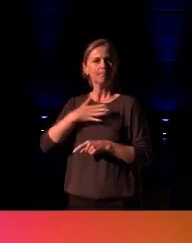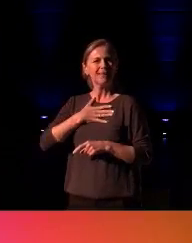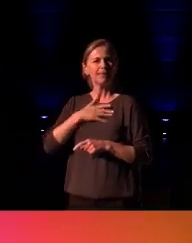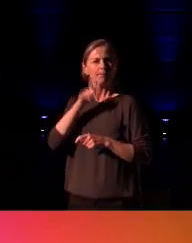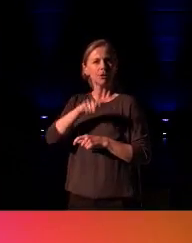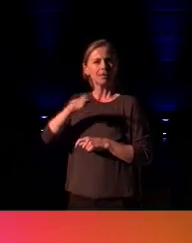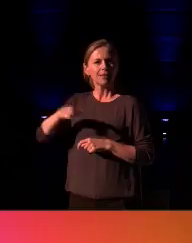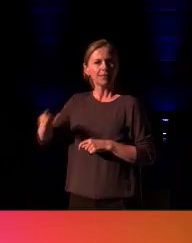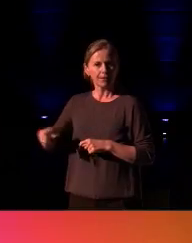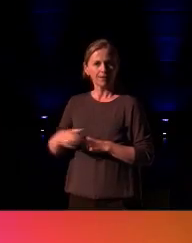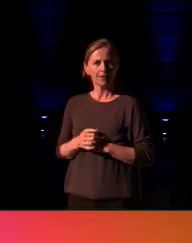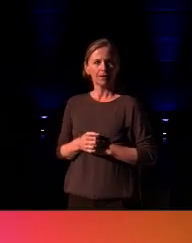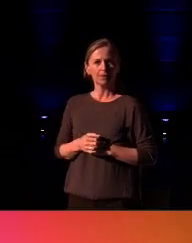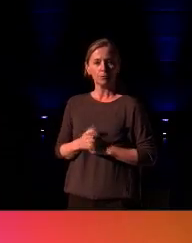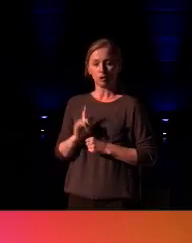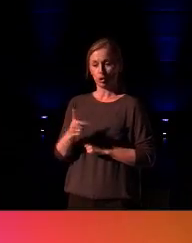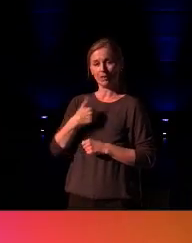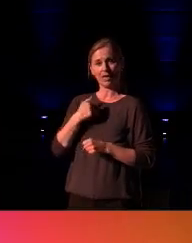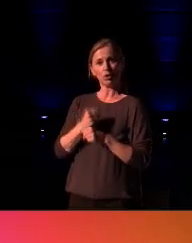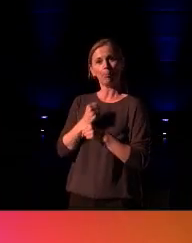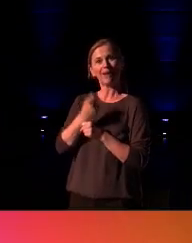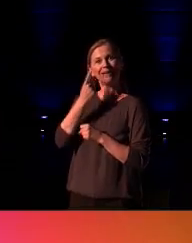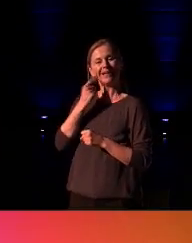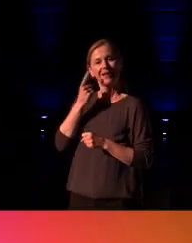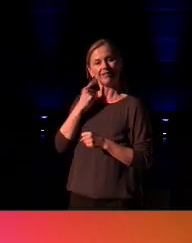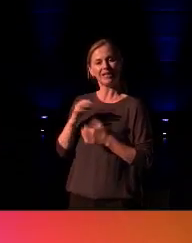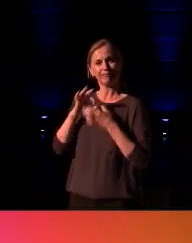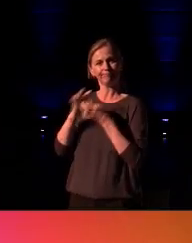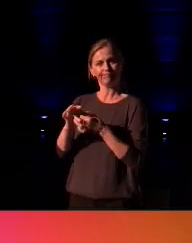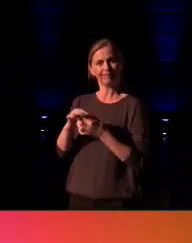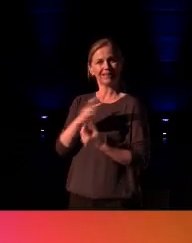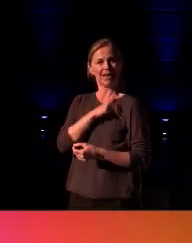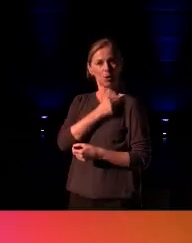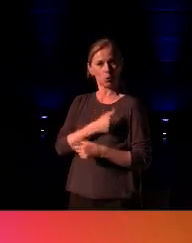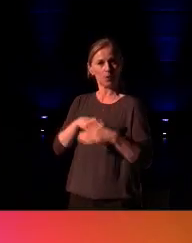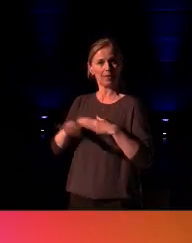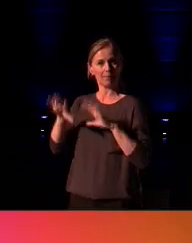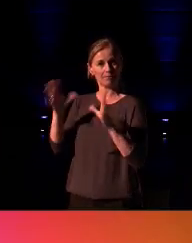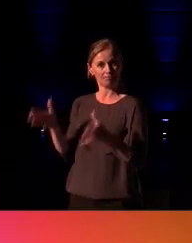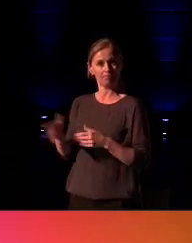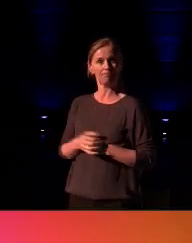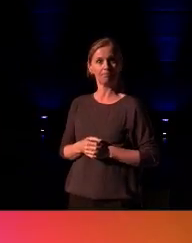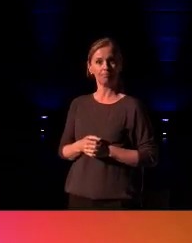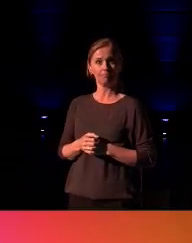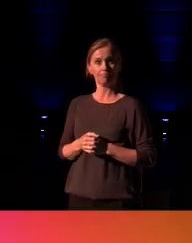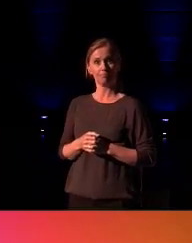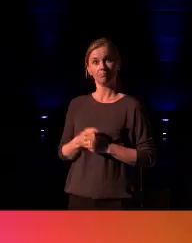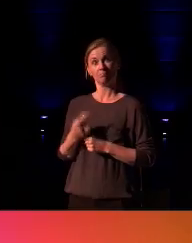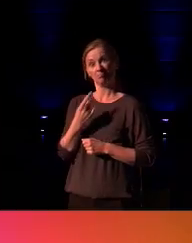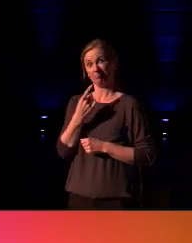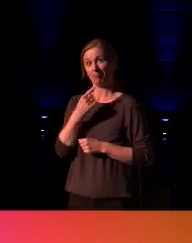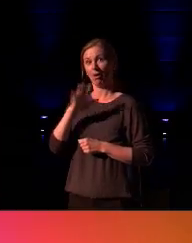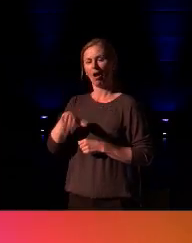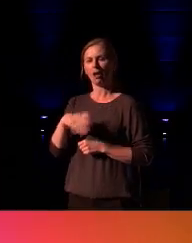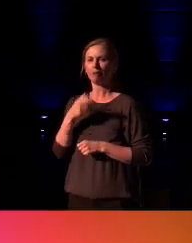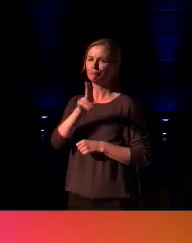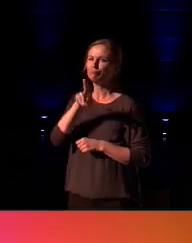pasienter når jeg jobber i geriatrien på Diakonhjemmet. Og hun har en del